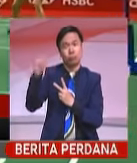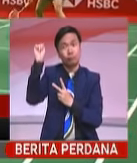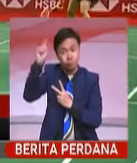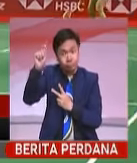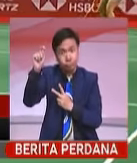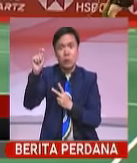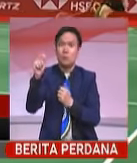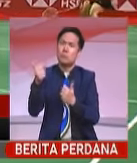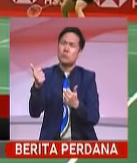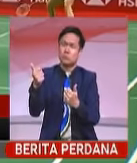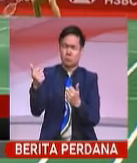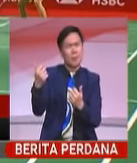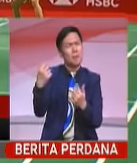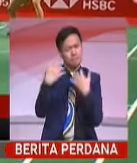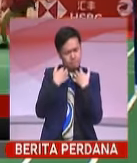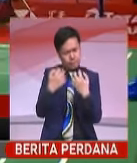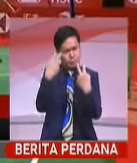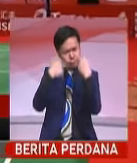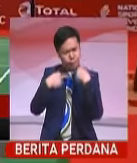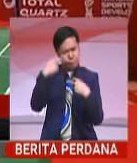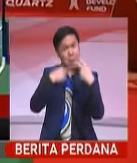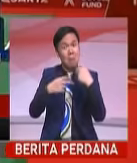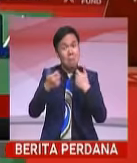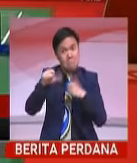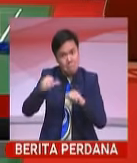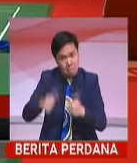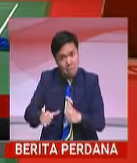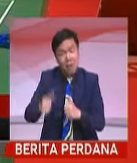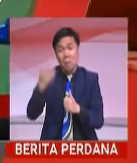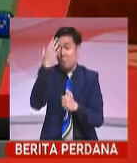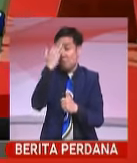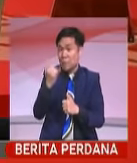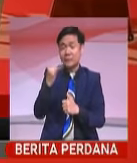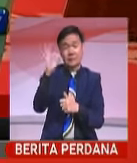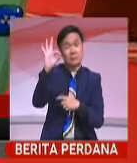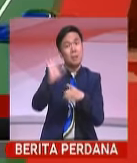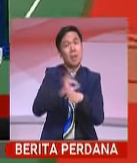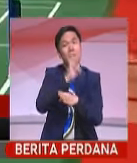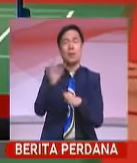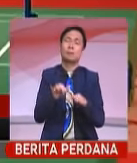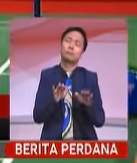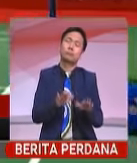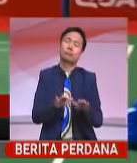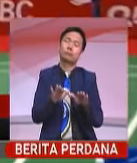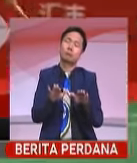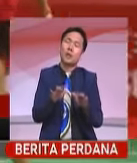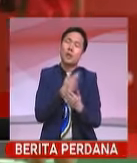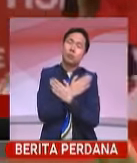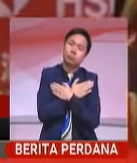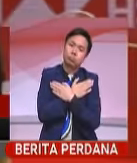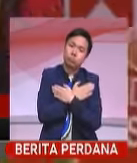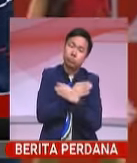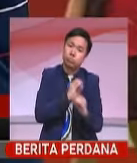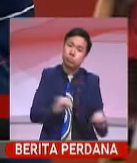untuk mereka menilai tahap permainan selepas lebih 9 bulan tanpa kejohanan akibat penularan